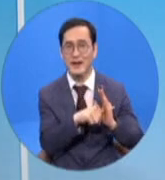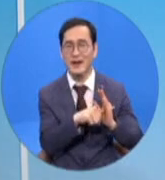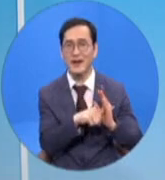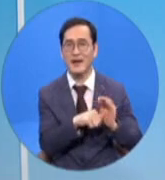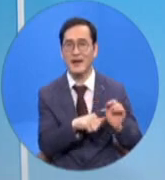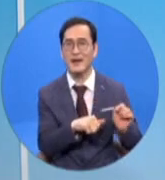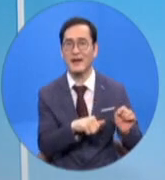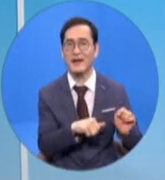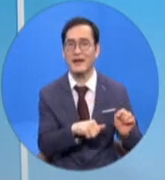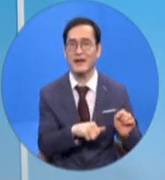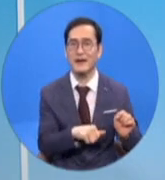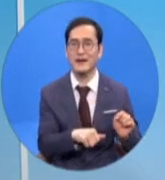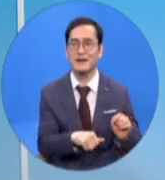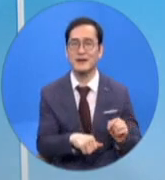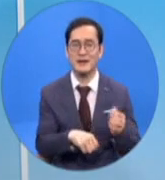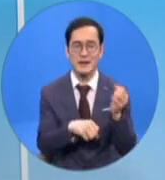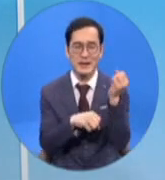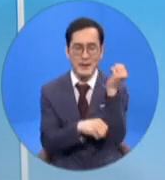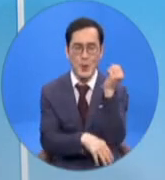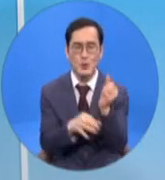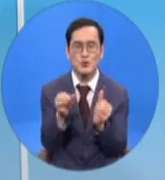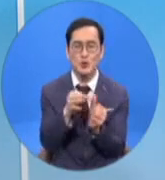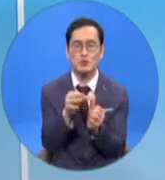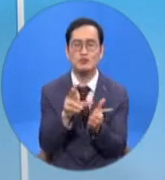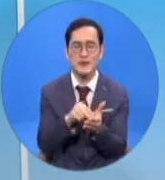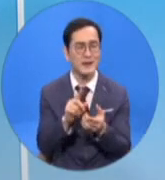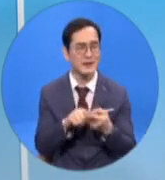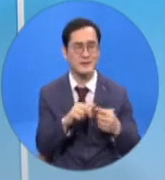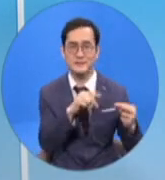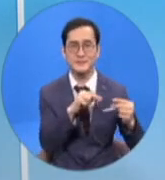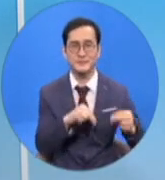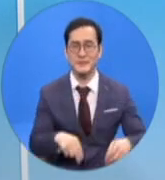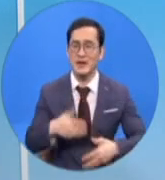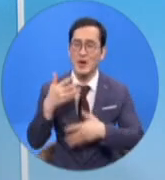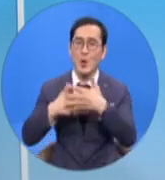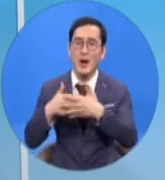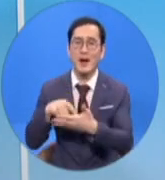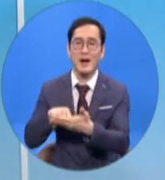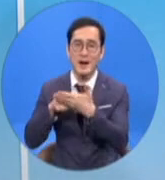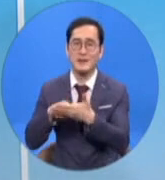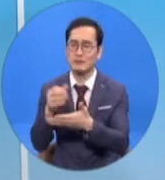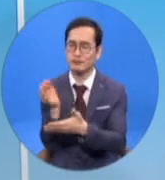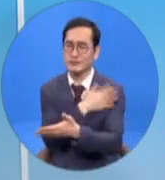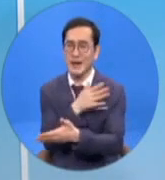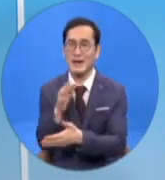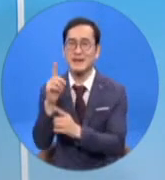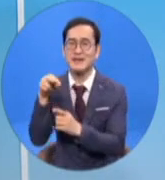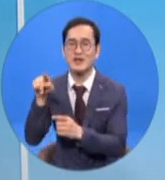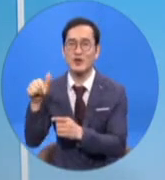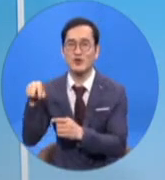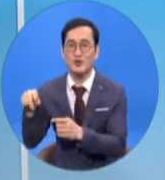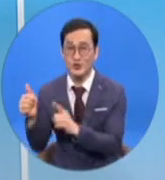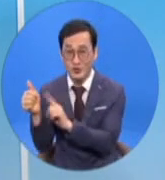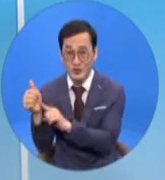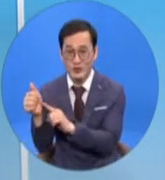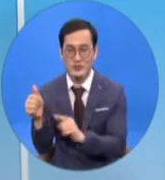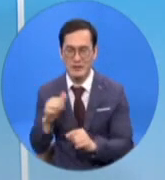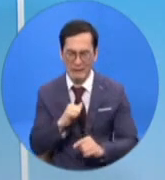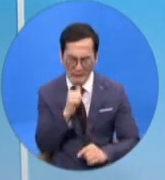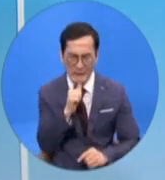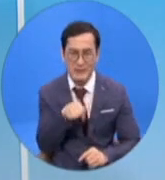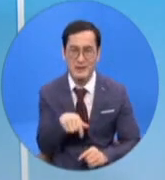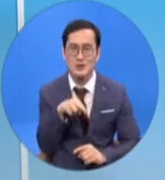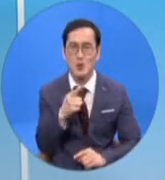설전을 벌였습니다 이낙연 전 대표가 영화에서 상류층으로 등장하는 이성규 씨와 하류층 으로